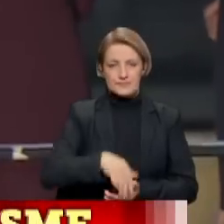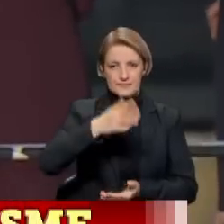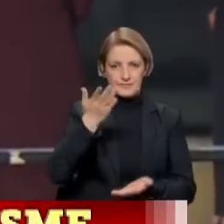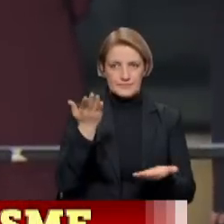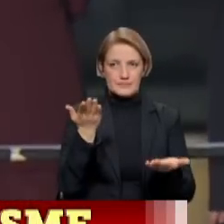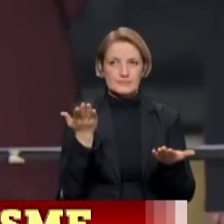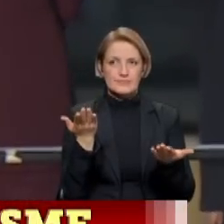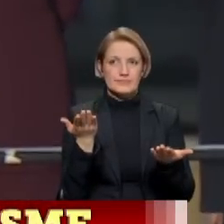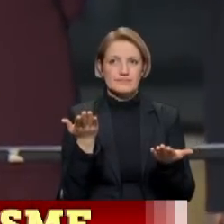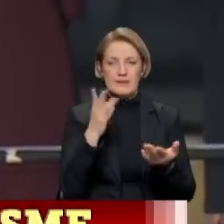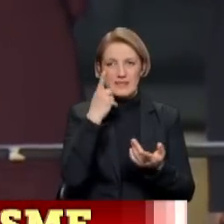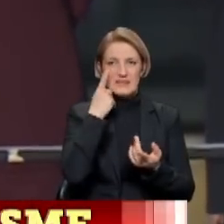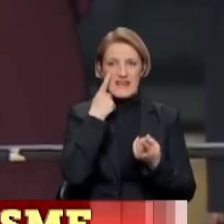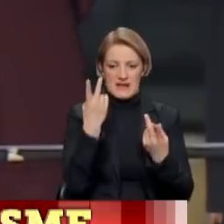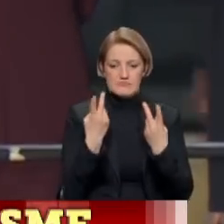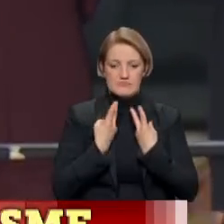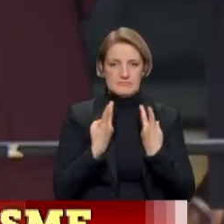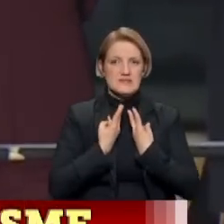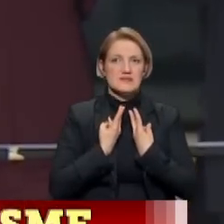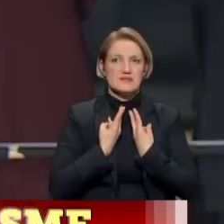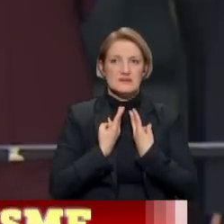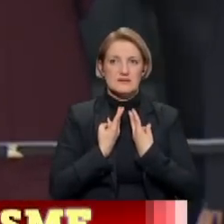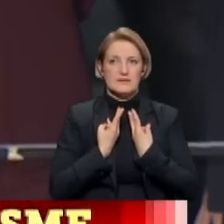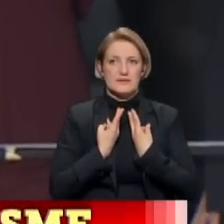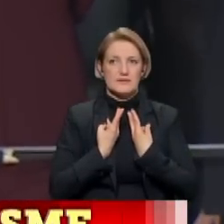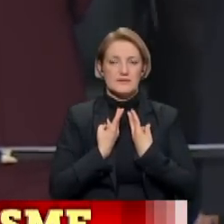Hatta devlet biziz,